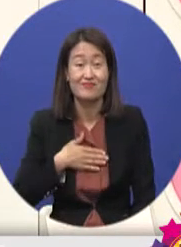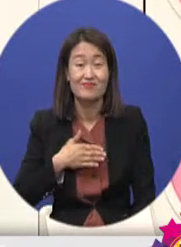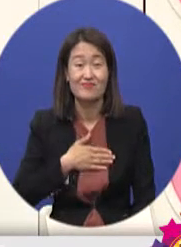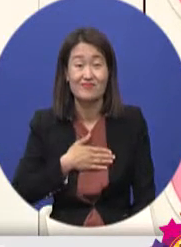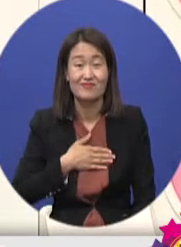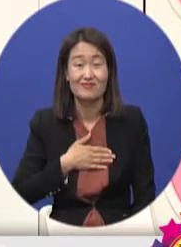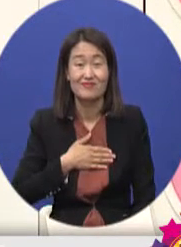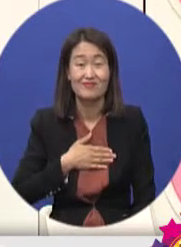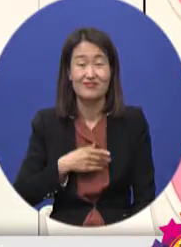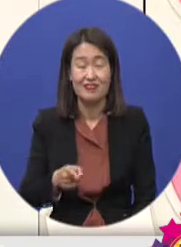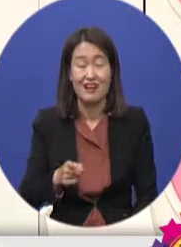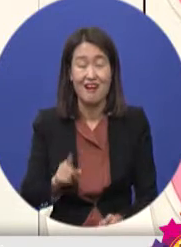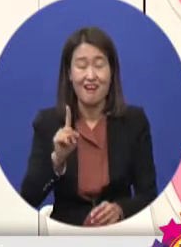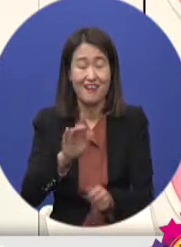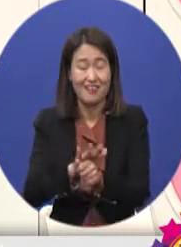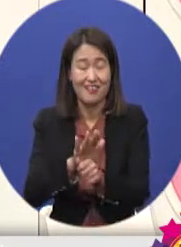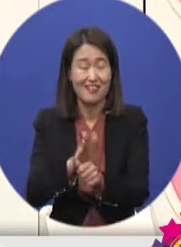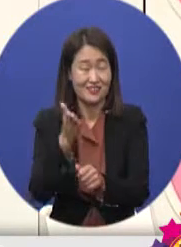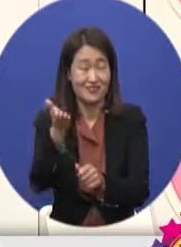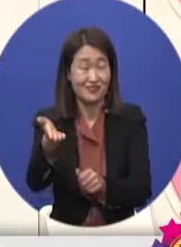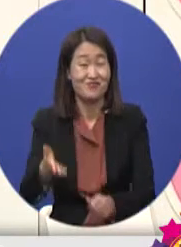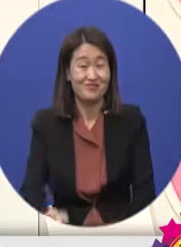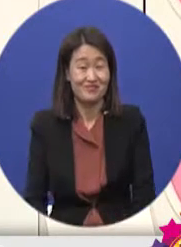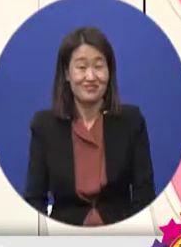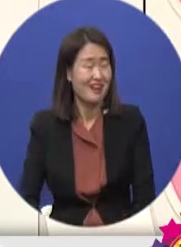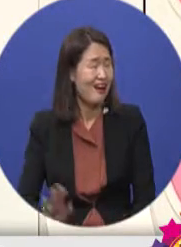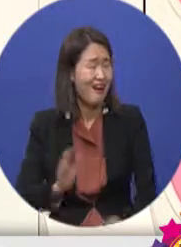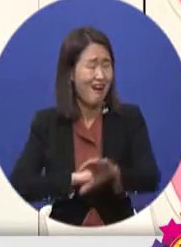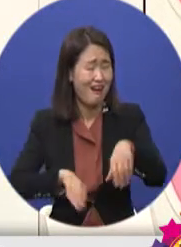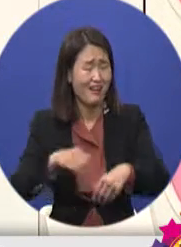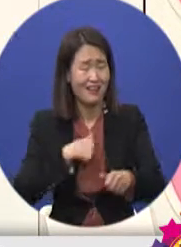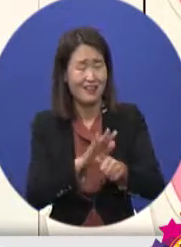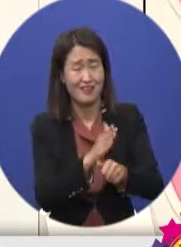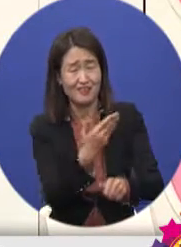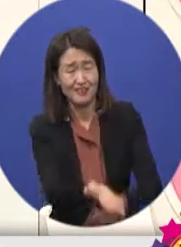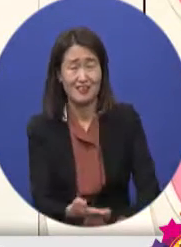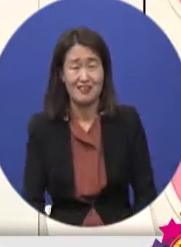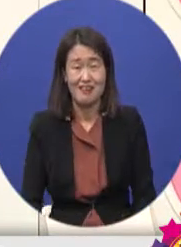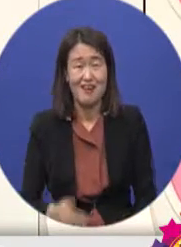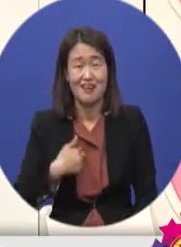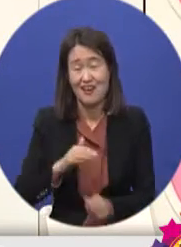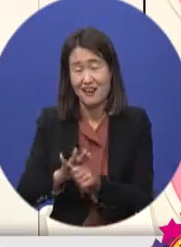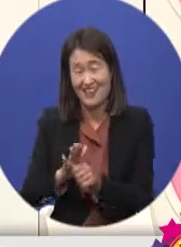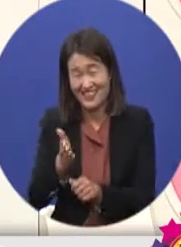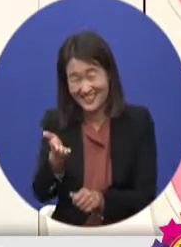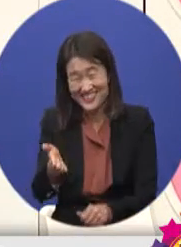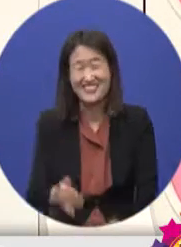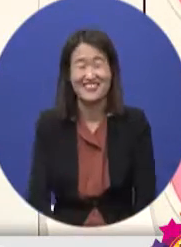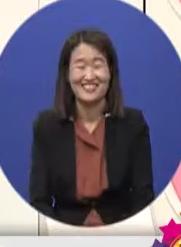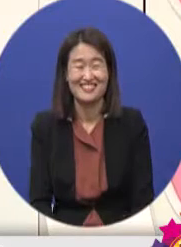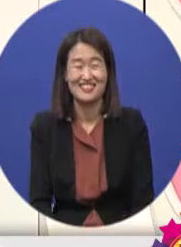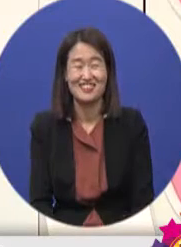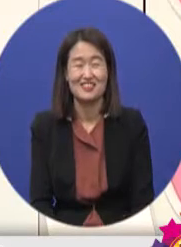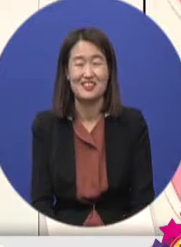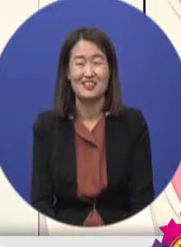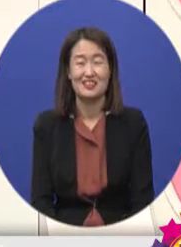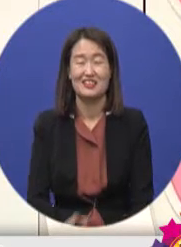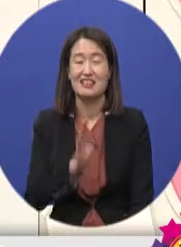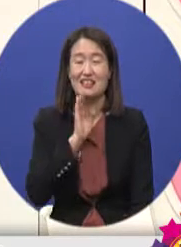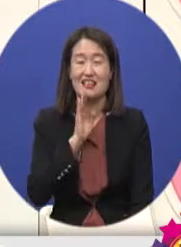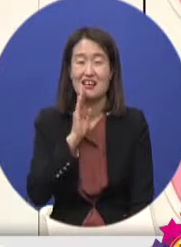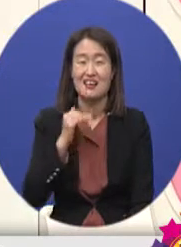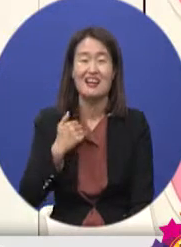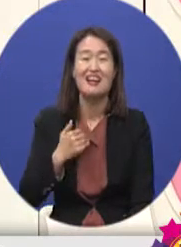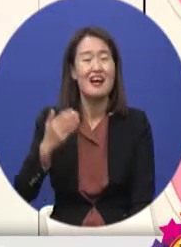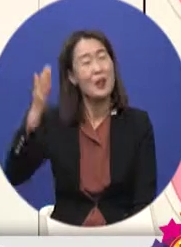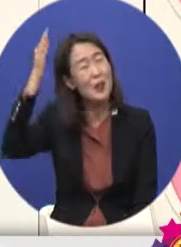그 곰국 대접할게요. 제가 맛있는 거 사드리죠. 오시면 내 대접하리다. 네, 네. 그래요. 키도